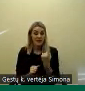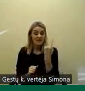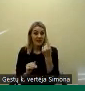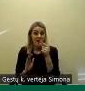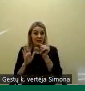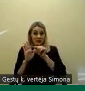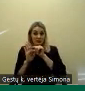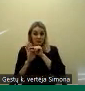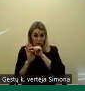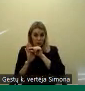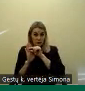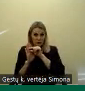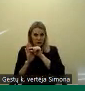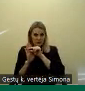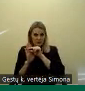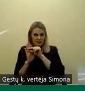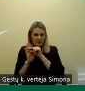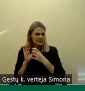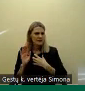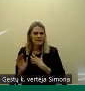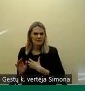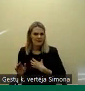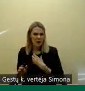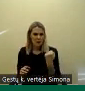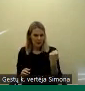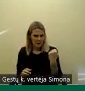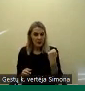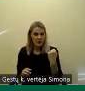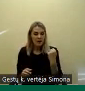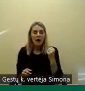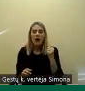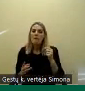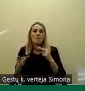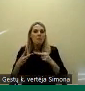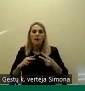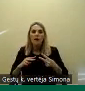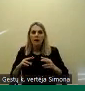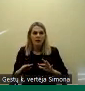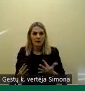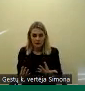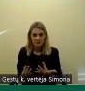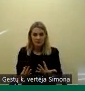koks iš esminių pasikeitimų yra tai, kad